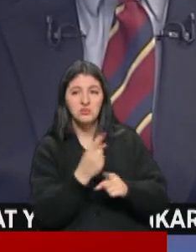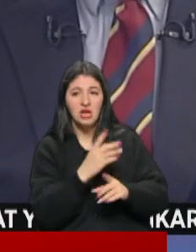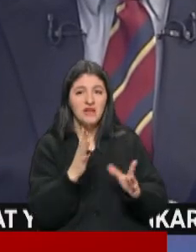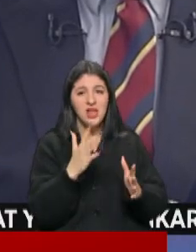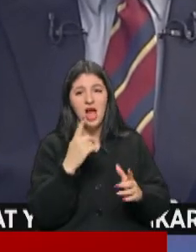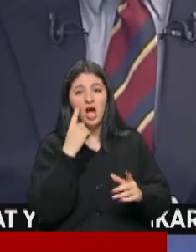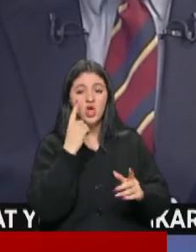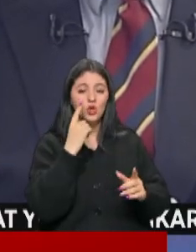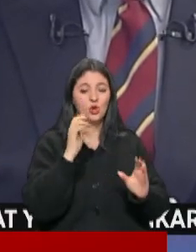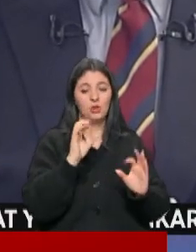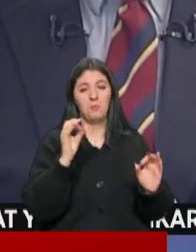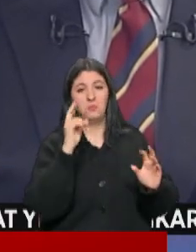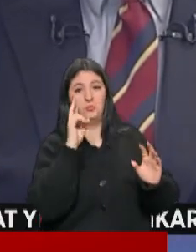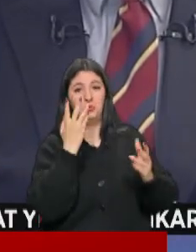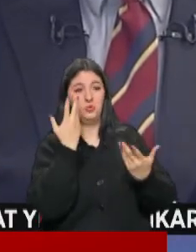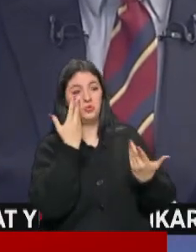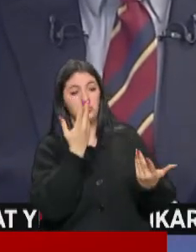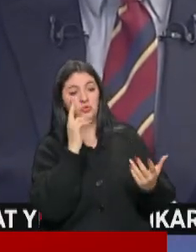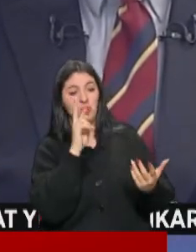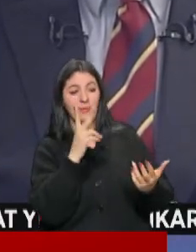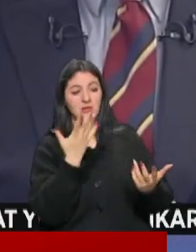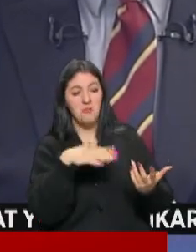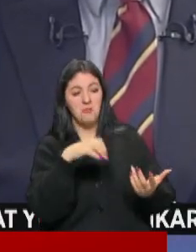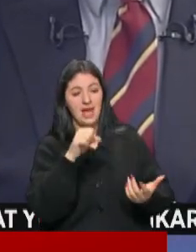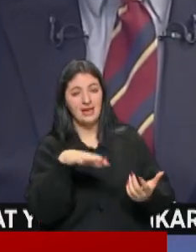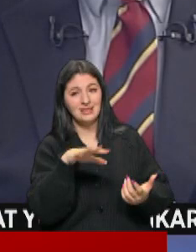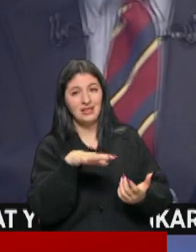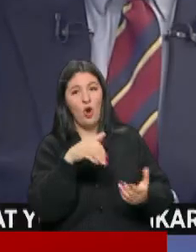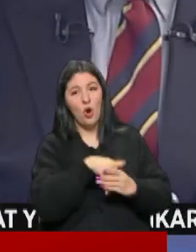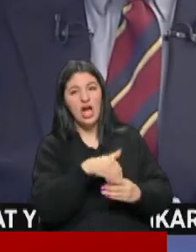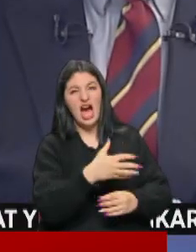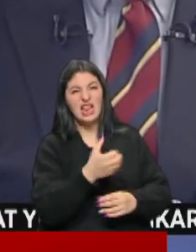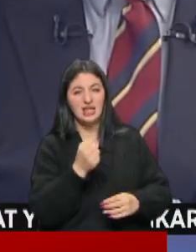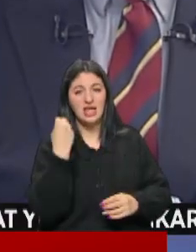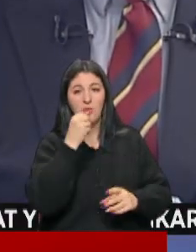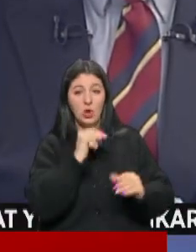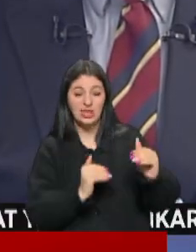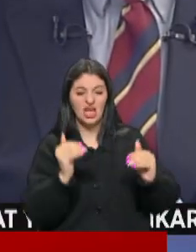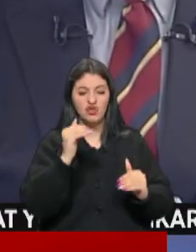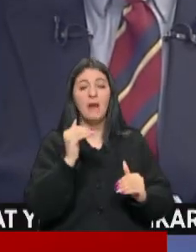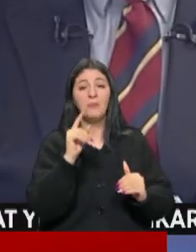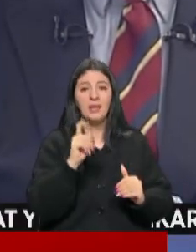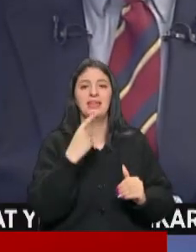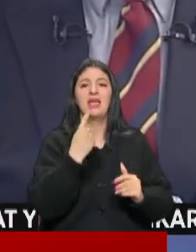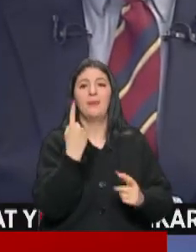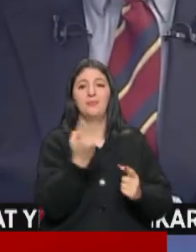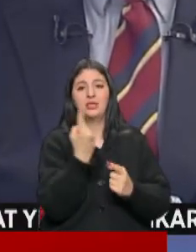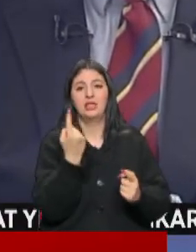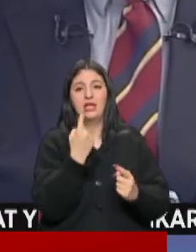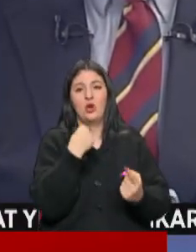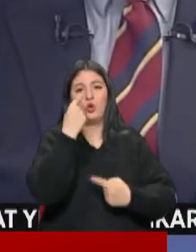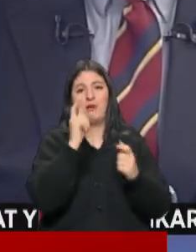operasyonlarla, Atatürkçü duruşuyla vesaire falan. Acaba hani merkezden de oy alır Ekrem Bey'i geçer mi diye bir şey